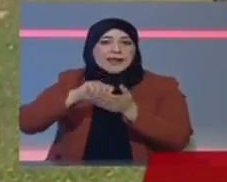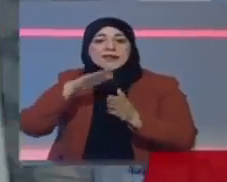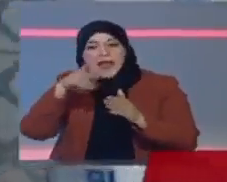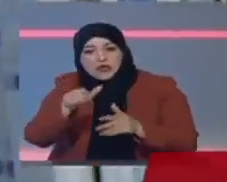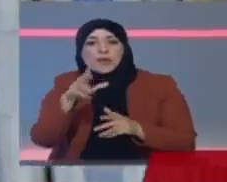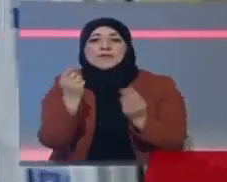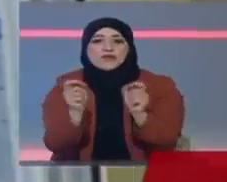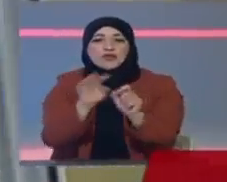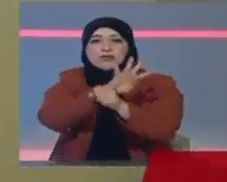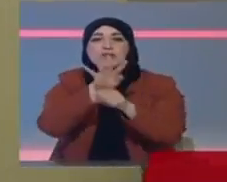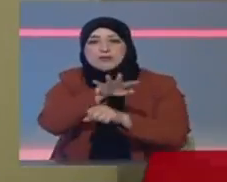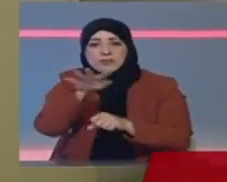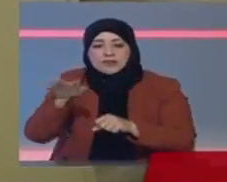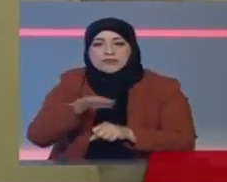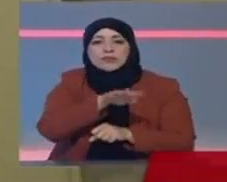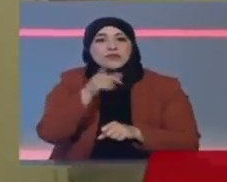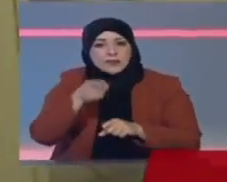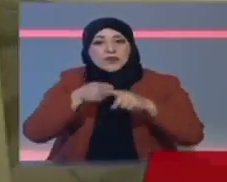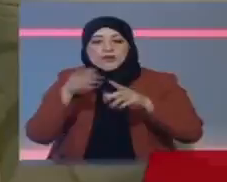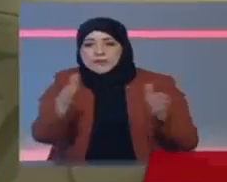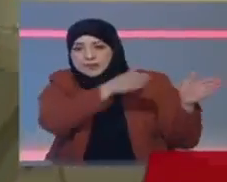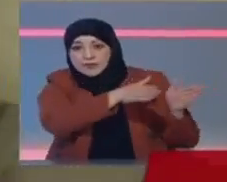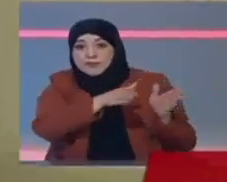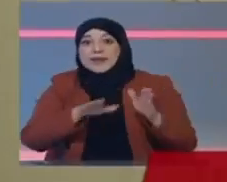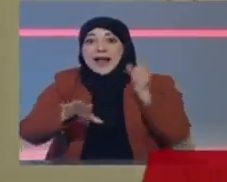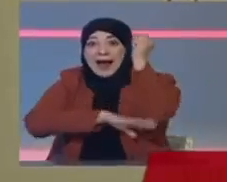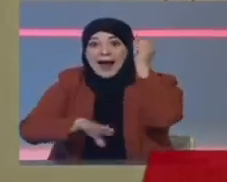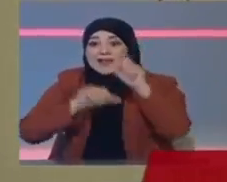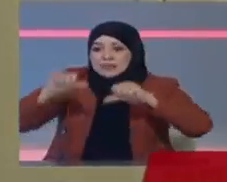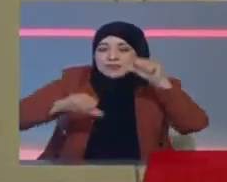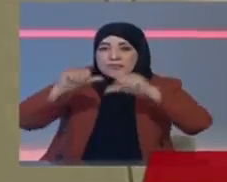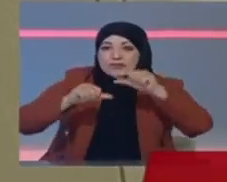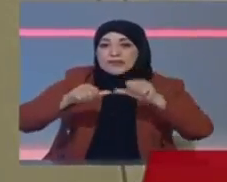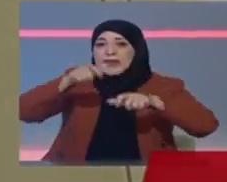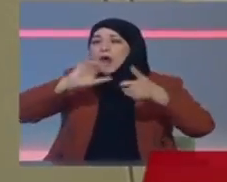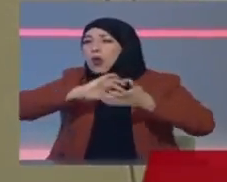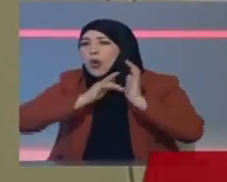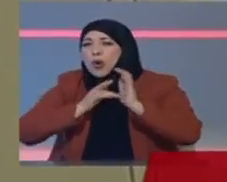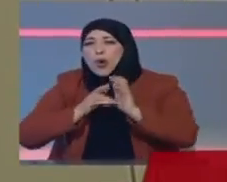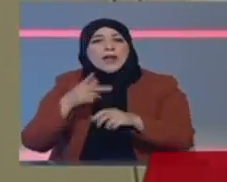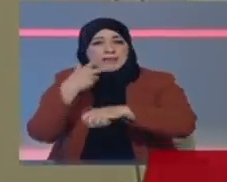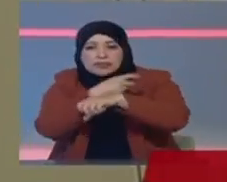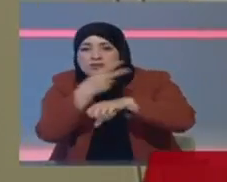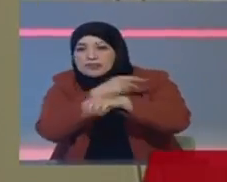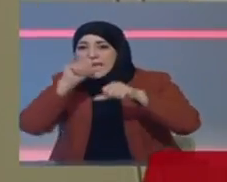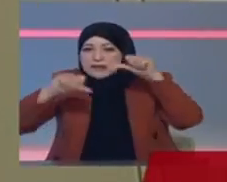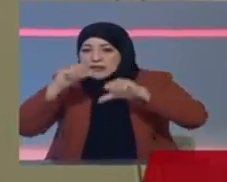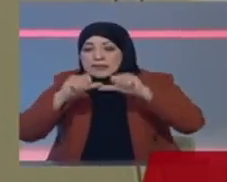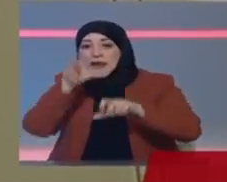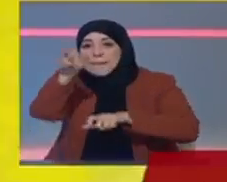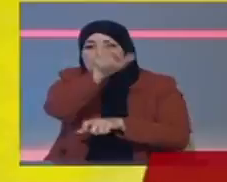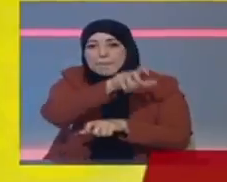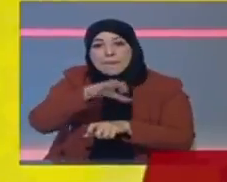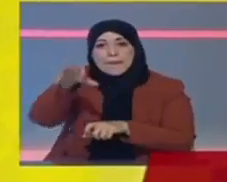ومع توسعي قاعده تحليل المؤشرات على المصابين المحتملين بهذا الفيروس من الطبيعي جدا ان ياخذ